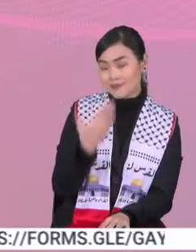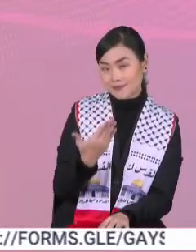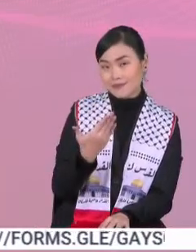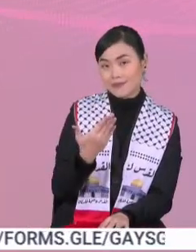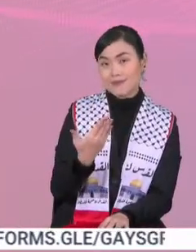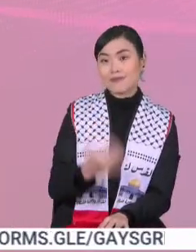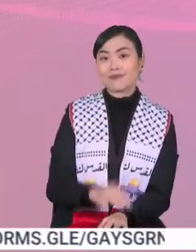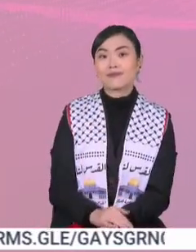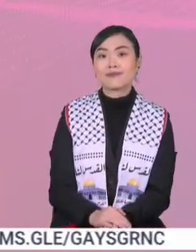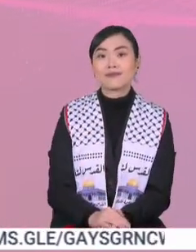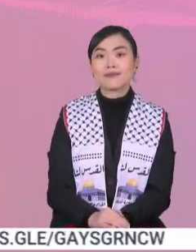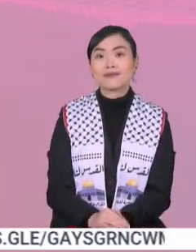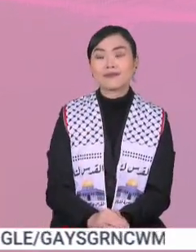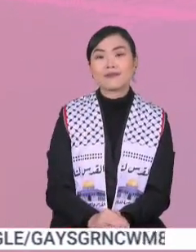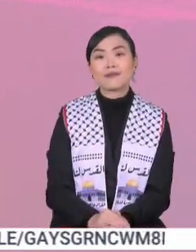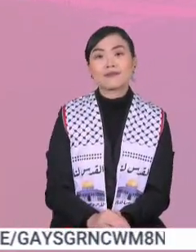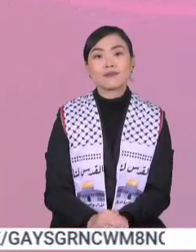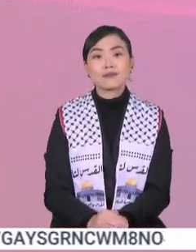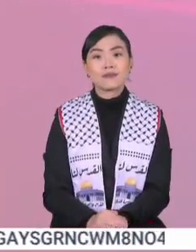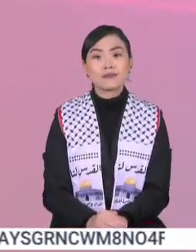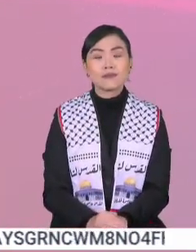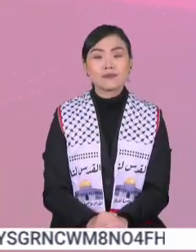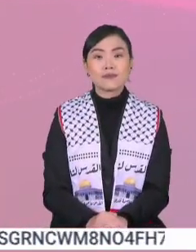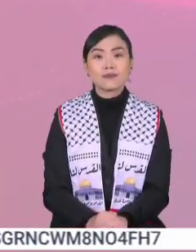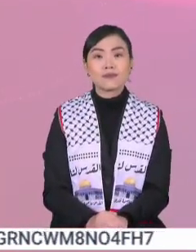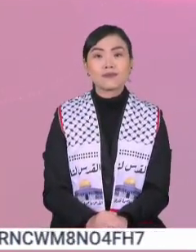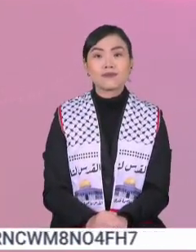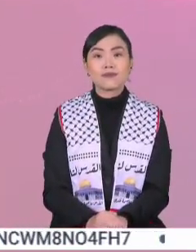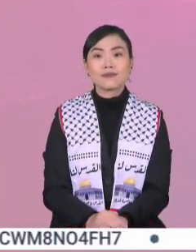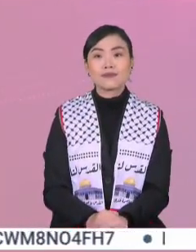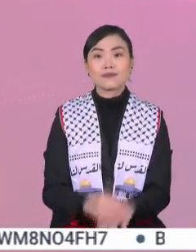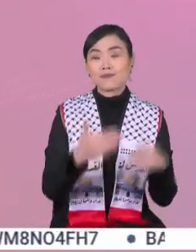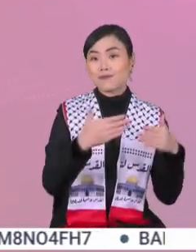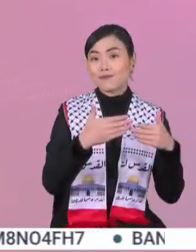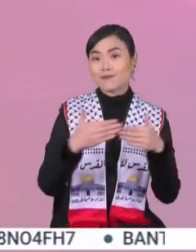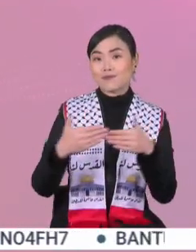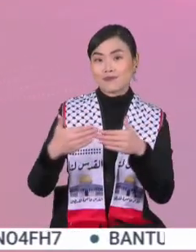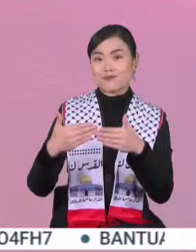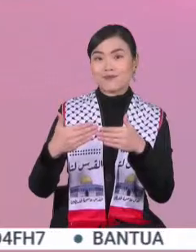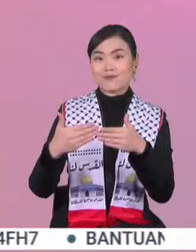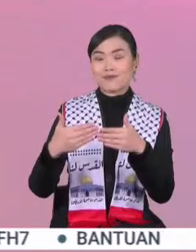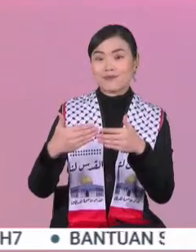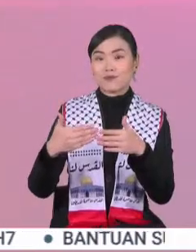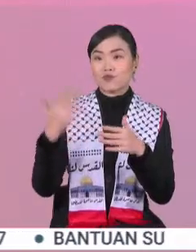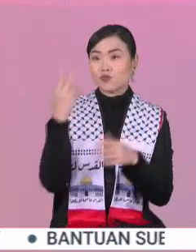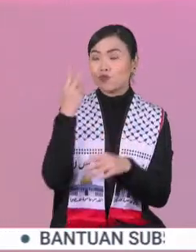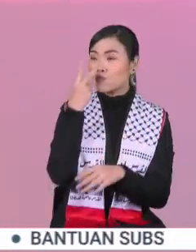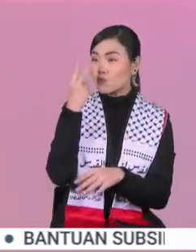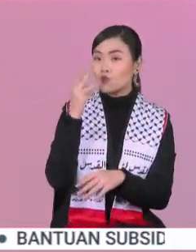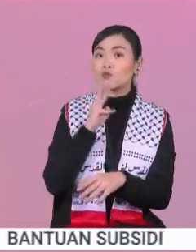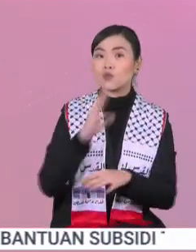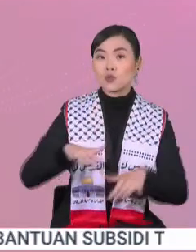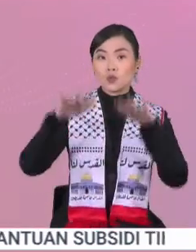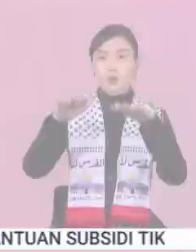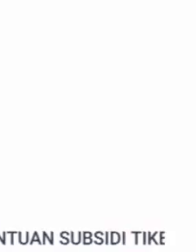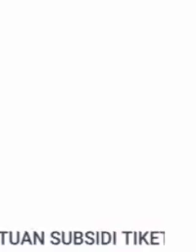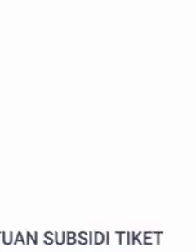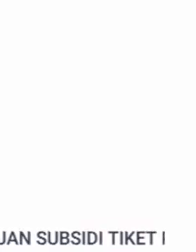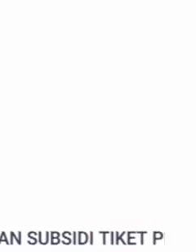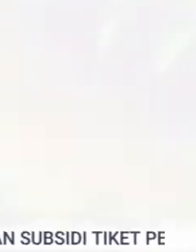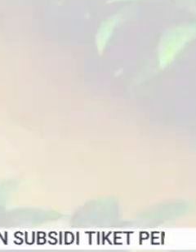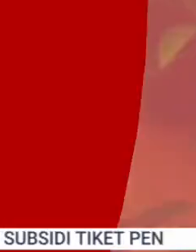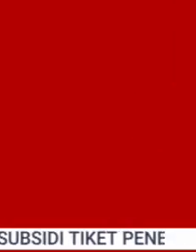untuk perkembangan di sana Seterusnya kita ikuti rangkuman paras air di seluruh negara